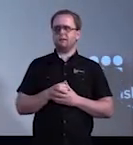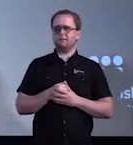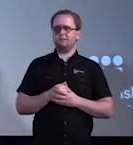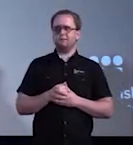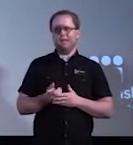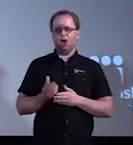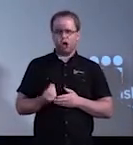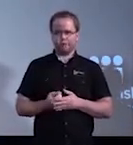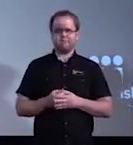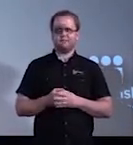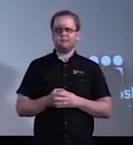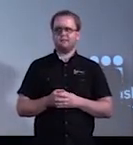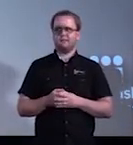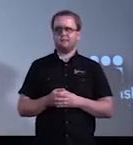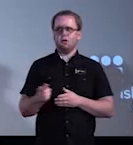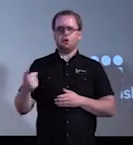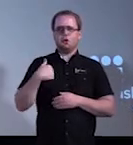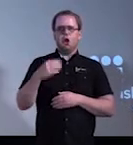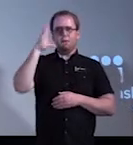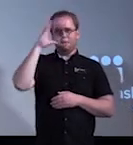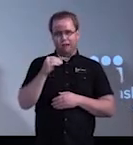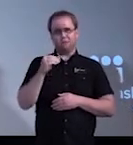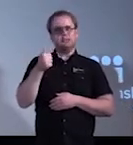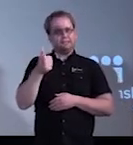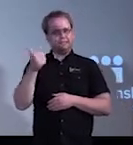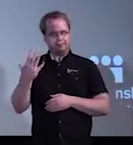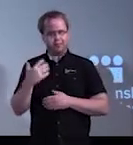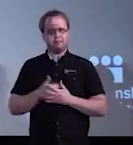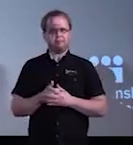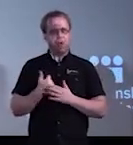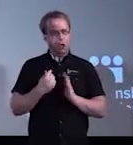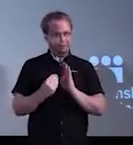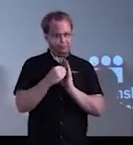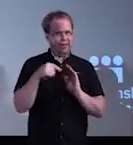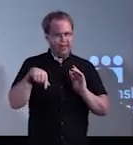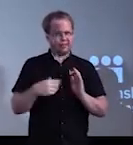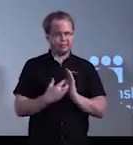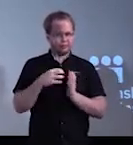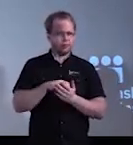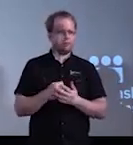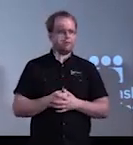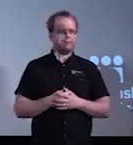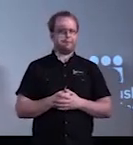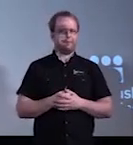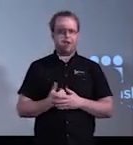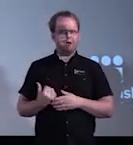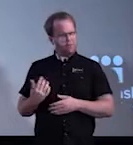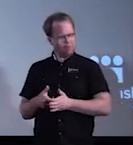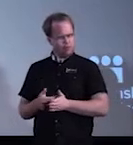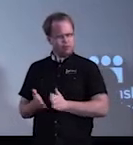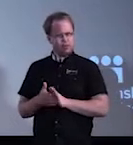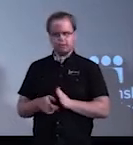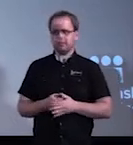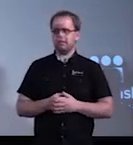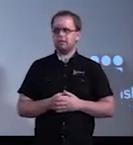rådgivare. Och jag är en man och 65, så ni förstår själva hur jag ligger till i den här sammanhanget. Men jag vad menar du med det? Som